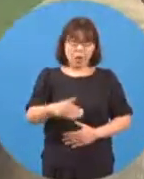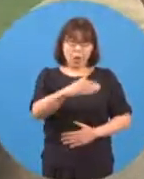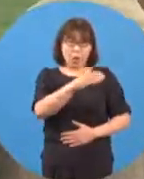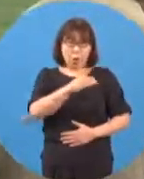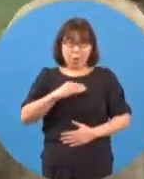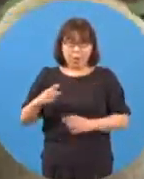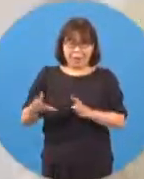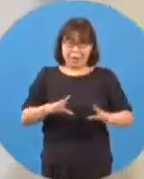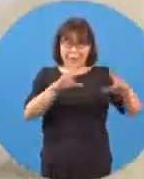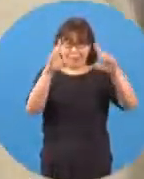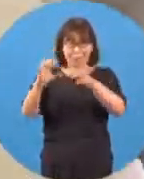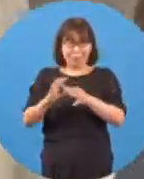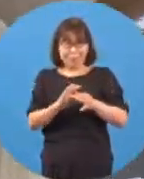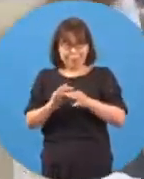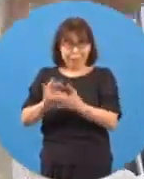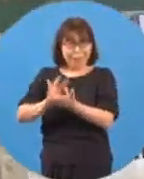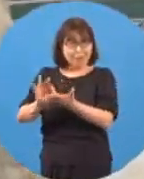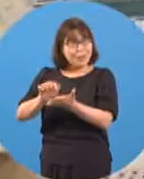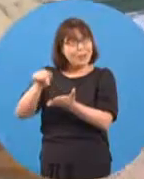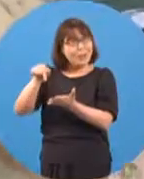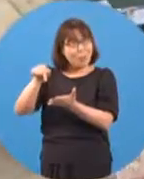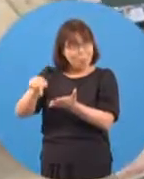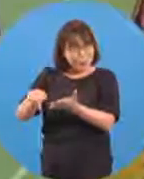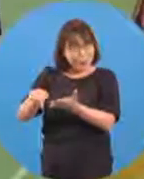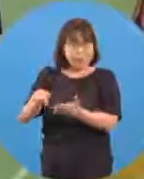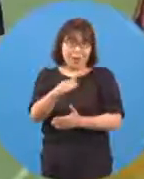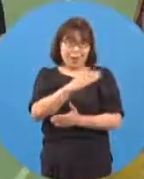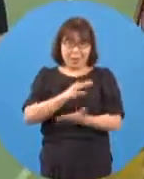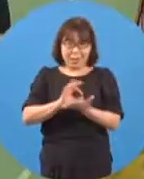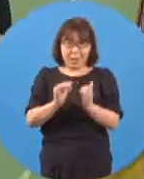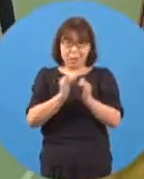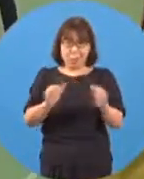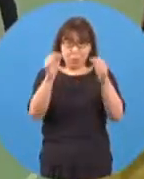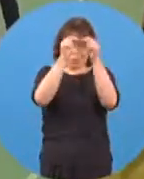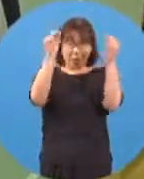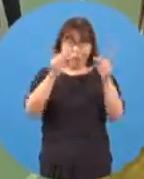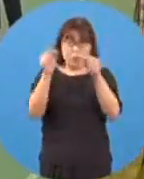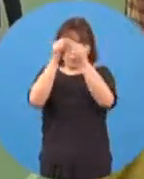たちの生活と切り離せない消費、私たち消費者一